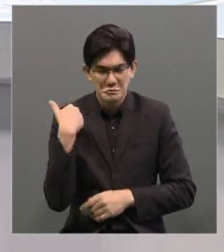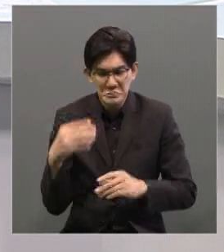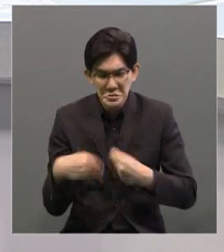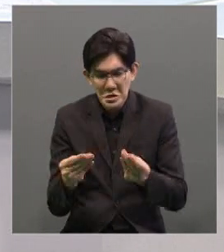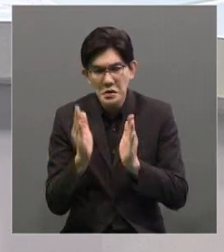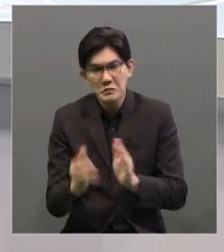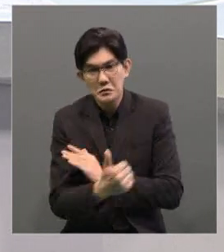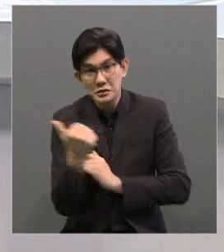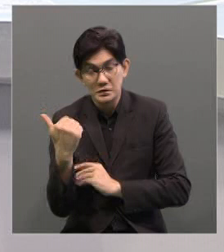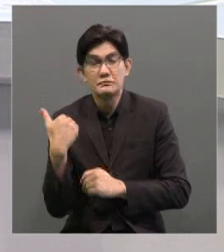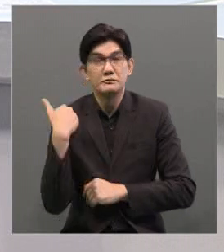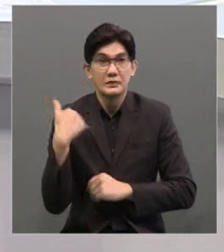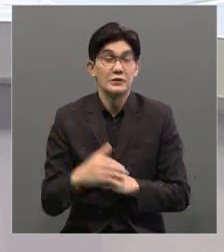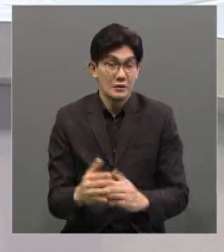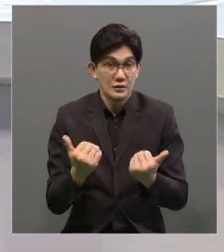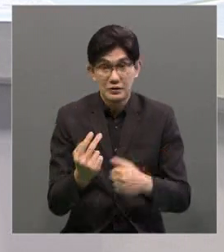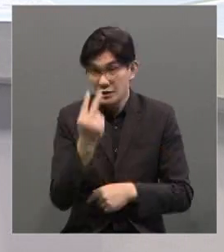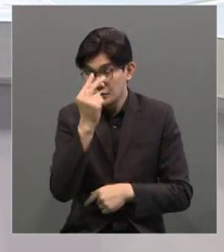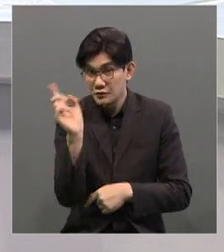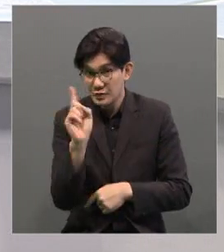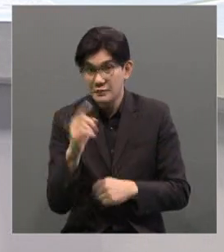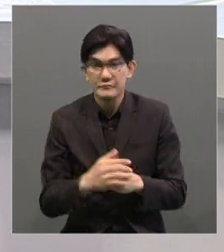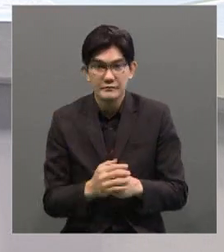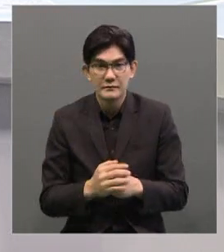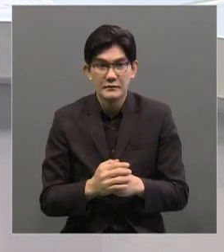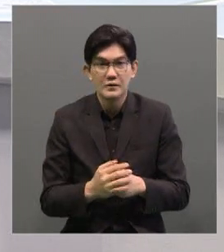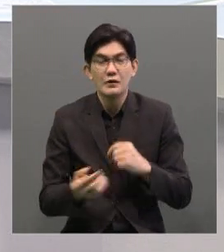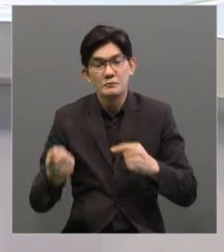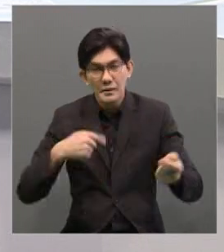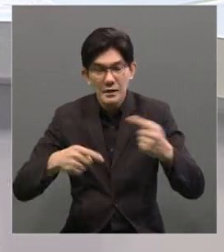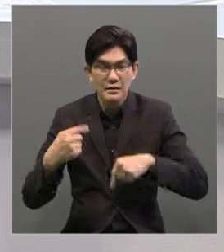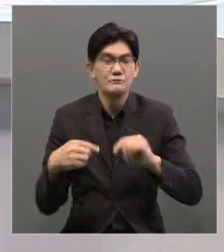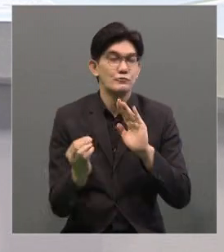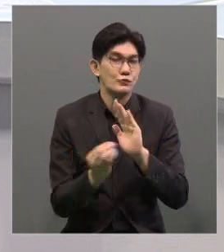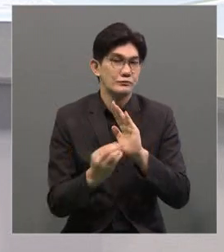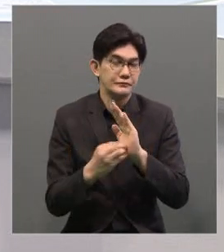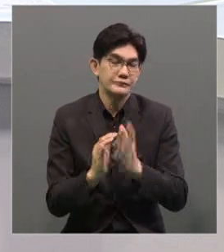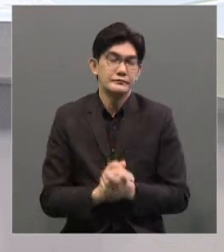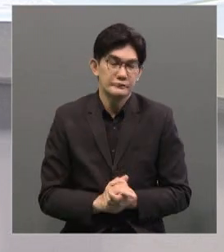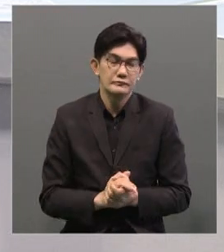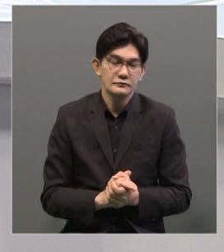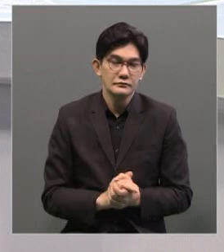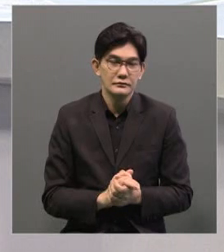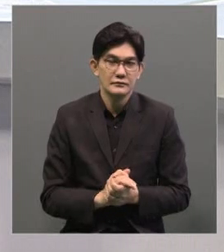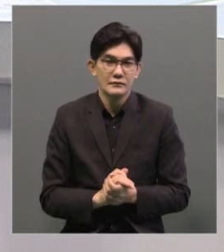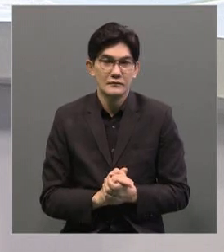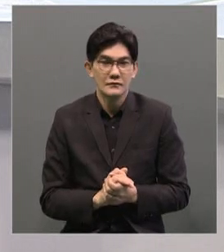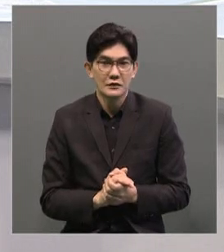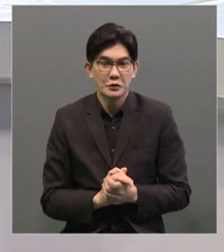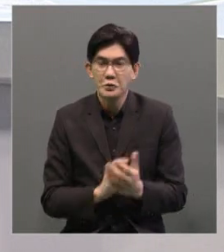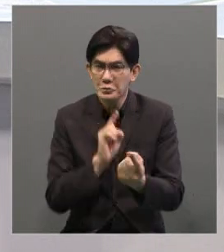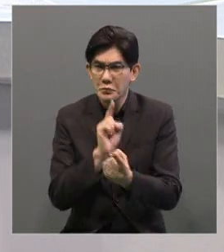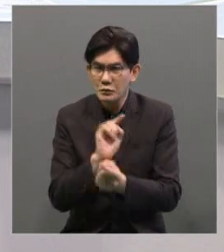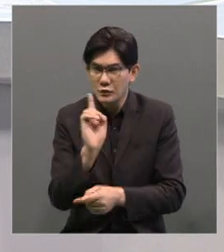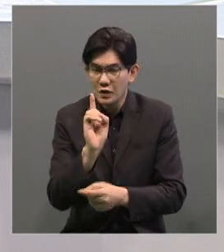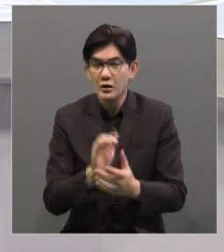ะเพราะฉะนั้นช่วงนี้เดี๋ยวพาคุณผู้ชมมาติดตามกันต่อเรื่องของการทยอยเดินทางกลับเข้ากรุงเทพมหานครนะคะเมื่อสักครู่นี้ก็จะเห็นได้ว่า